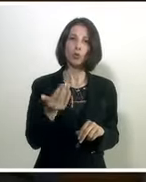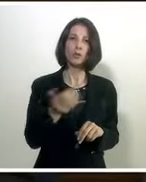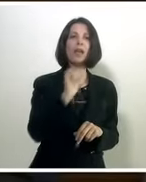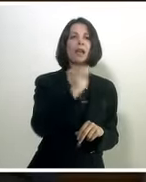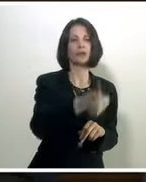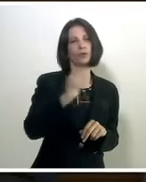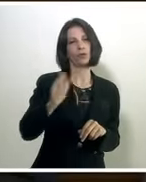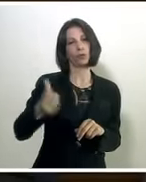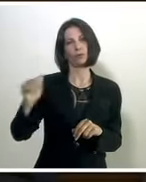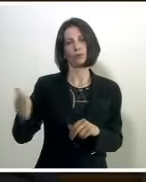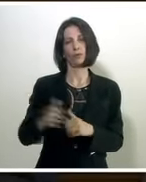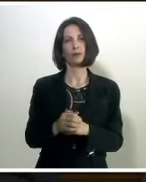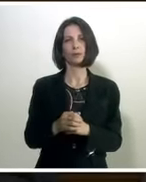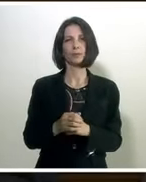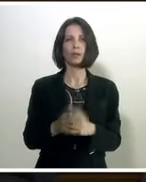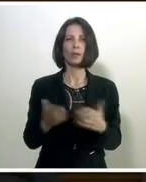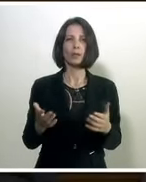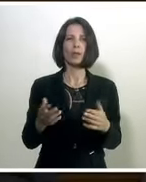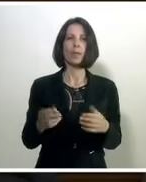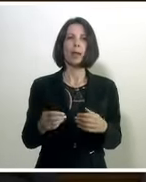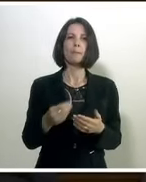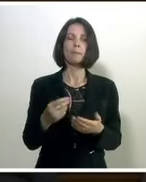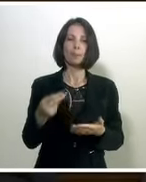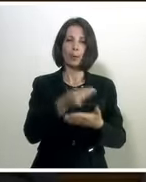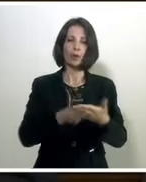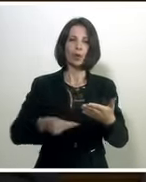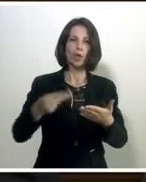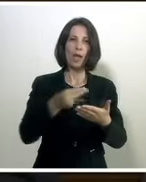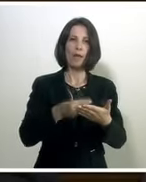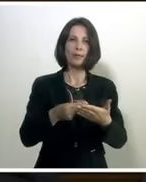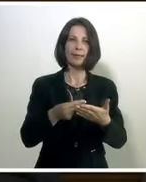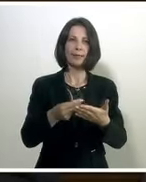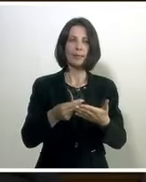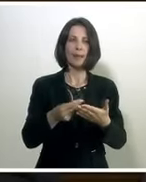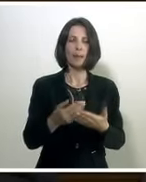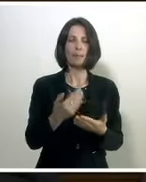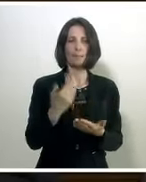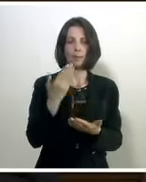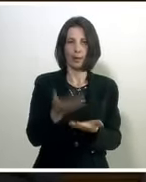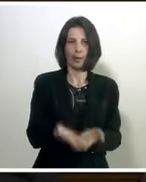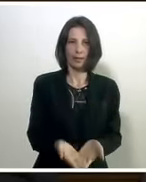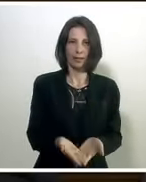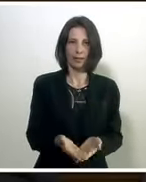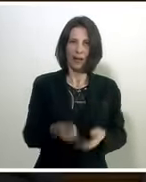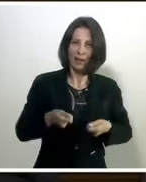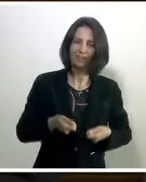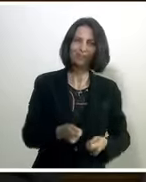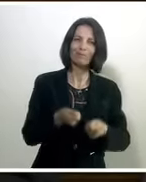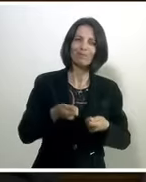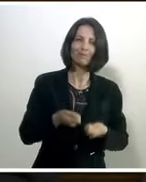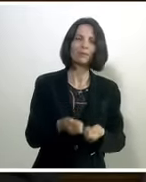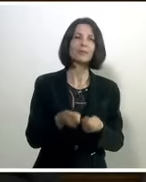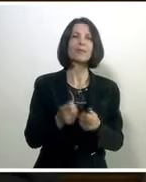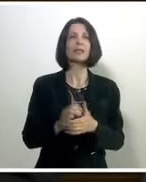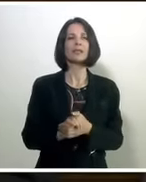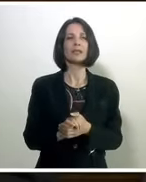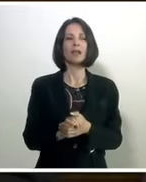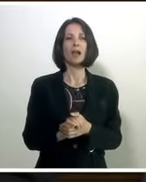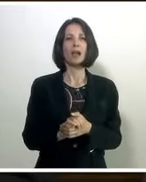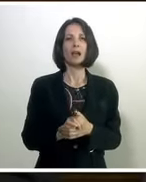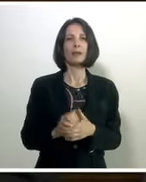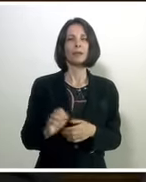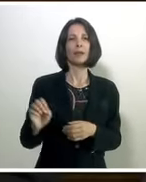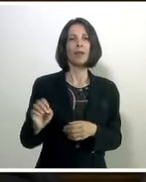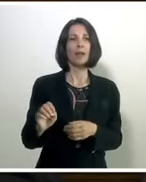lavorare insieme a presentare progetti in filiera come i centri nazionali che stiamo costruendo i partenariati estesi gli ecosistemi